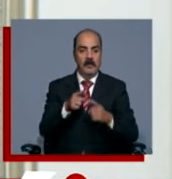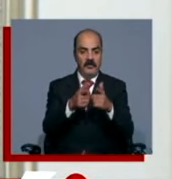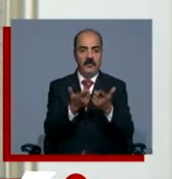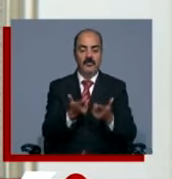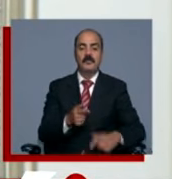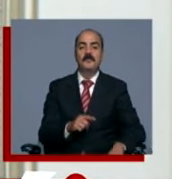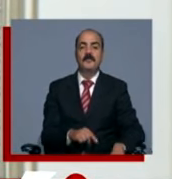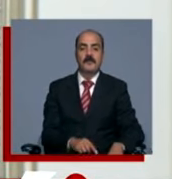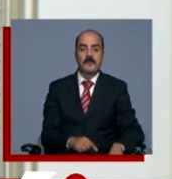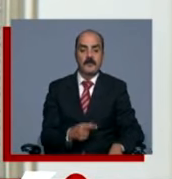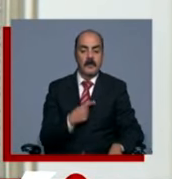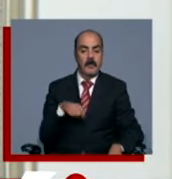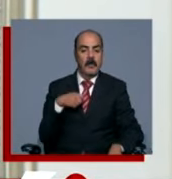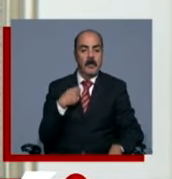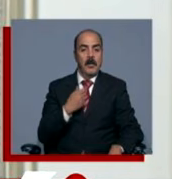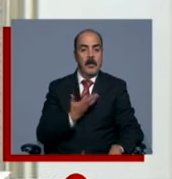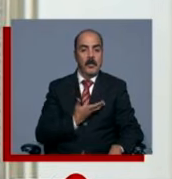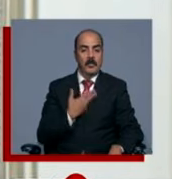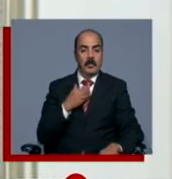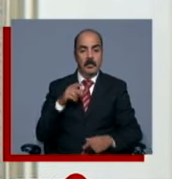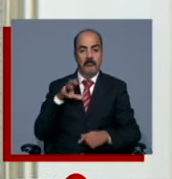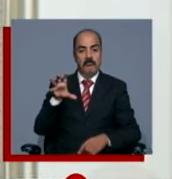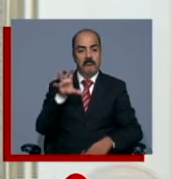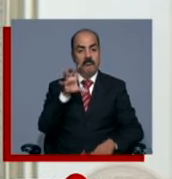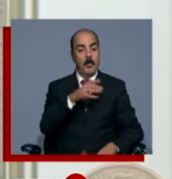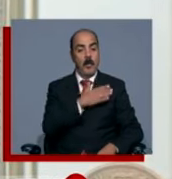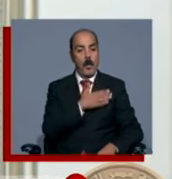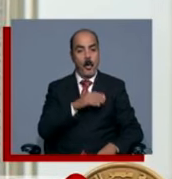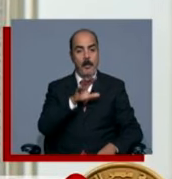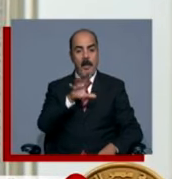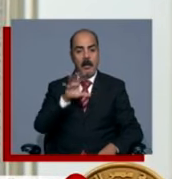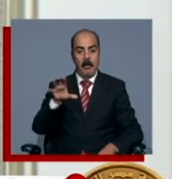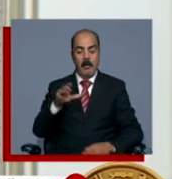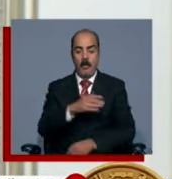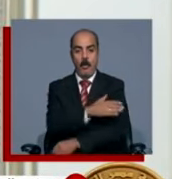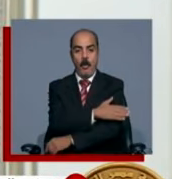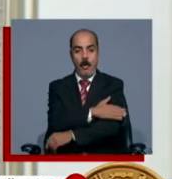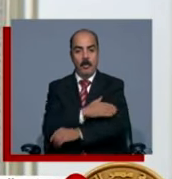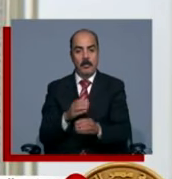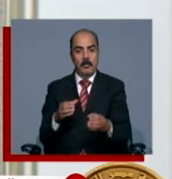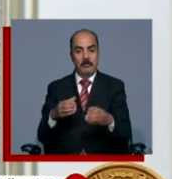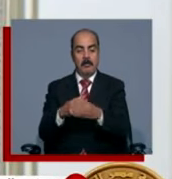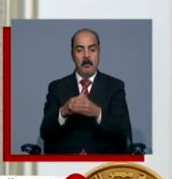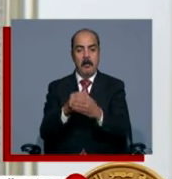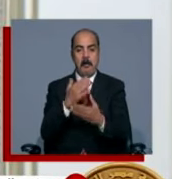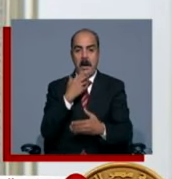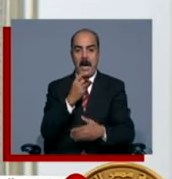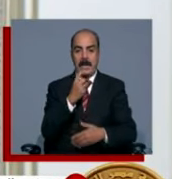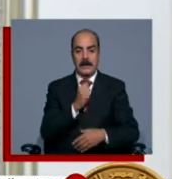الجلالة والفخامة، رؤساء الدول والحكومات، أعضاء تجمع دول البريكس،